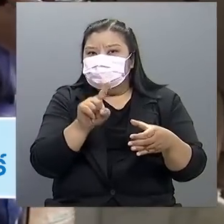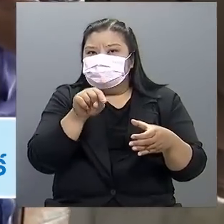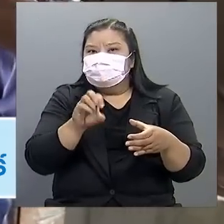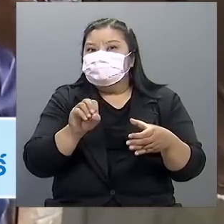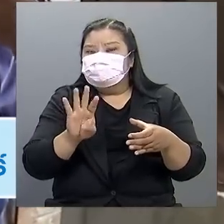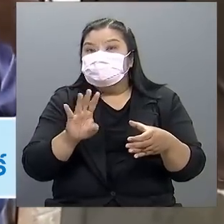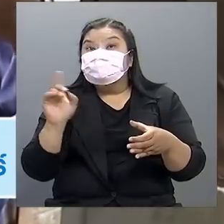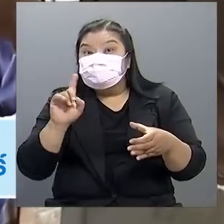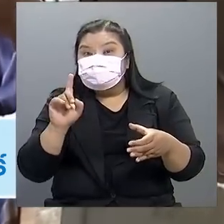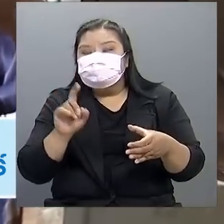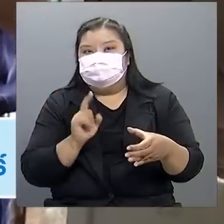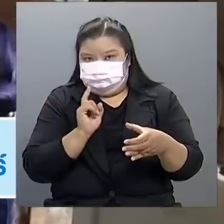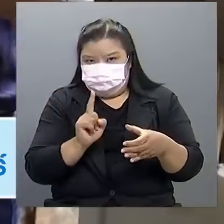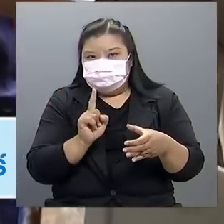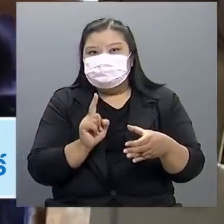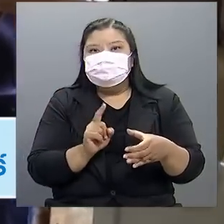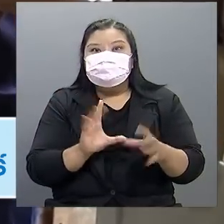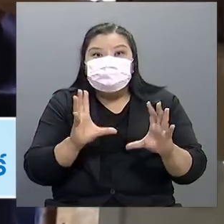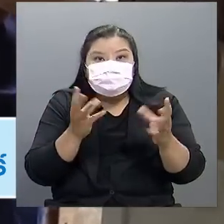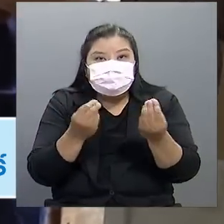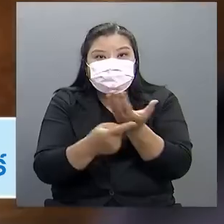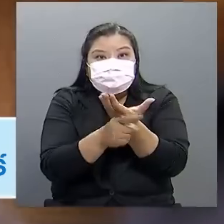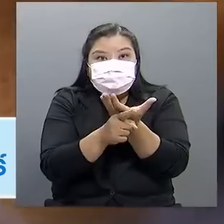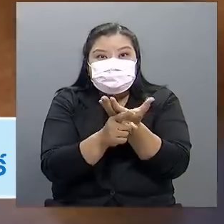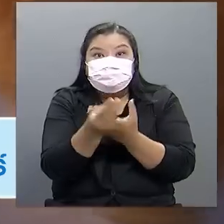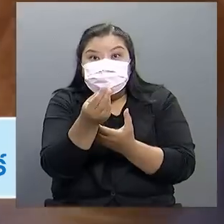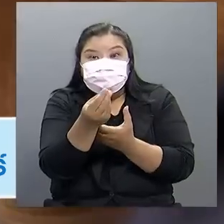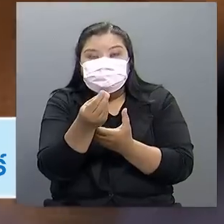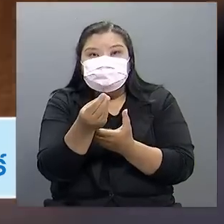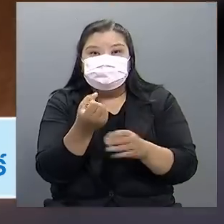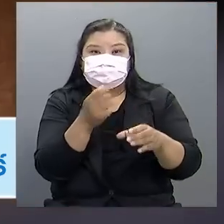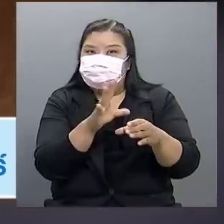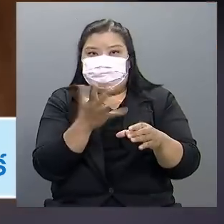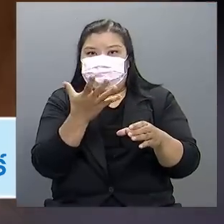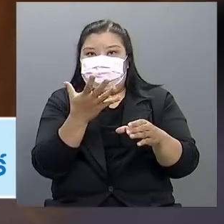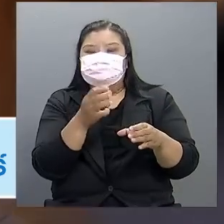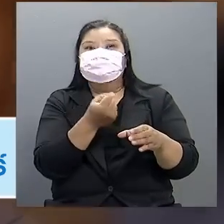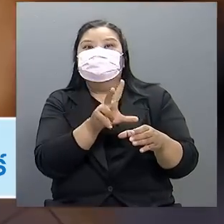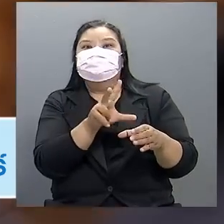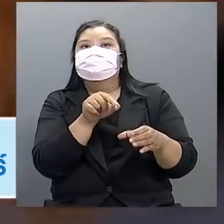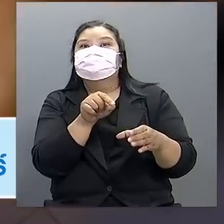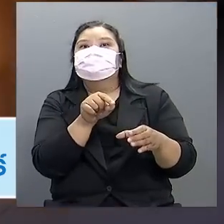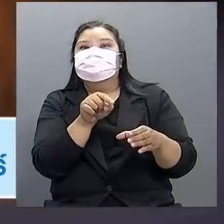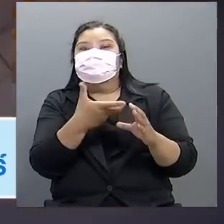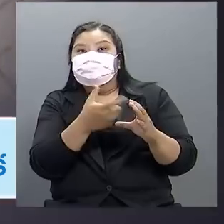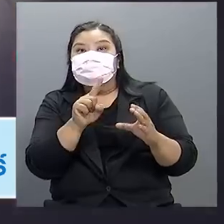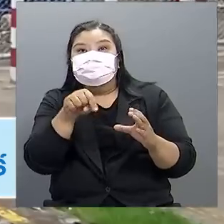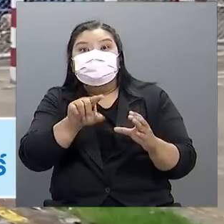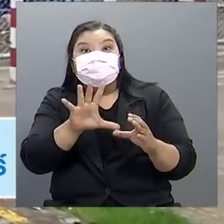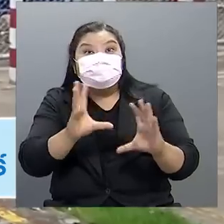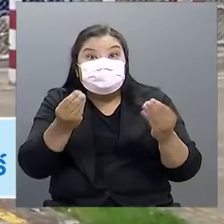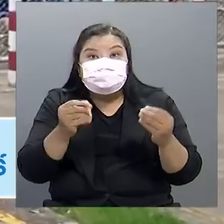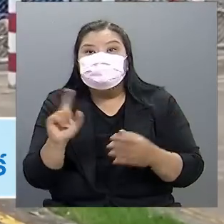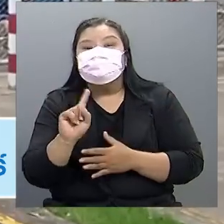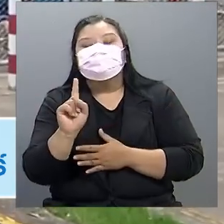อกิโลกครึ่งอ่ะที่มันหายไปอ่ะค่ะก็ถือว่าเอาเปรยบผู้บริโภคนะอันนี้เป็นความ